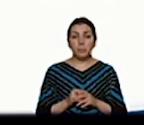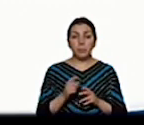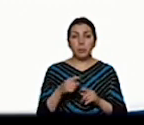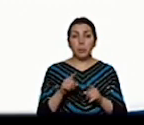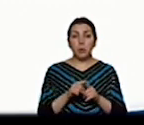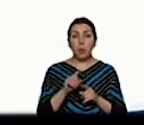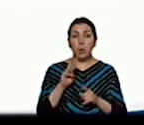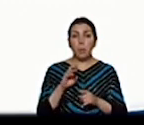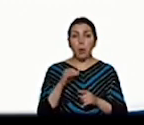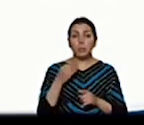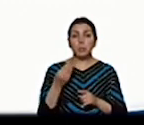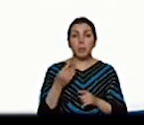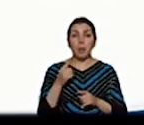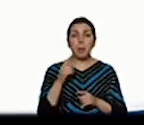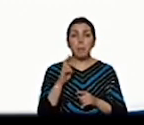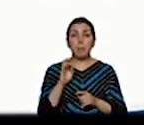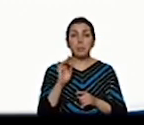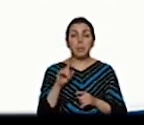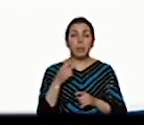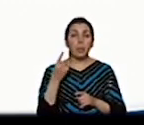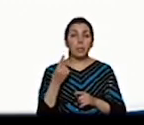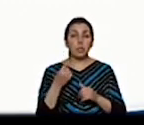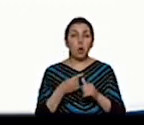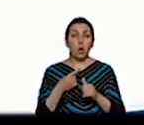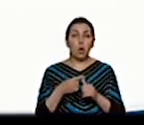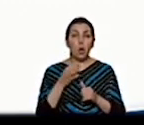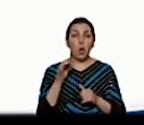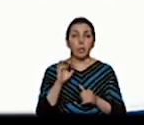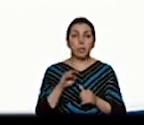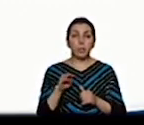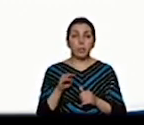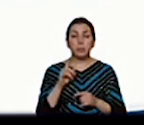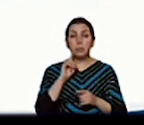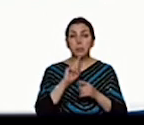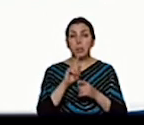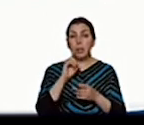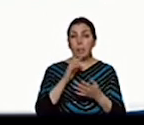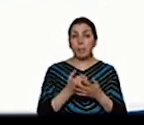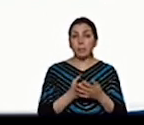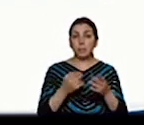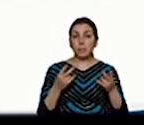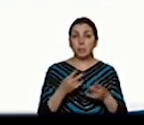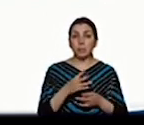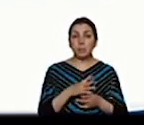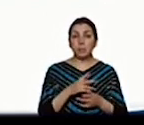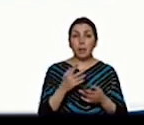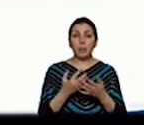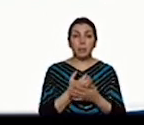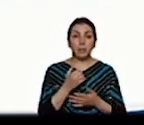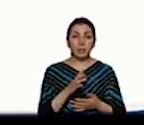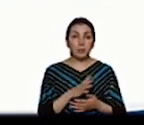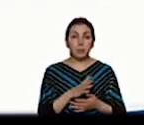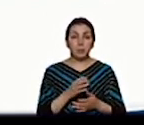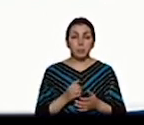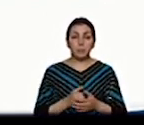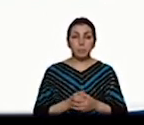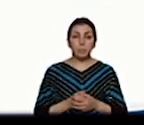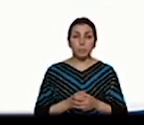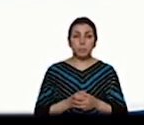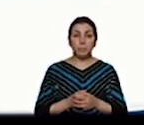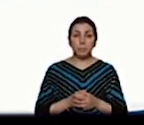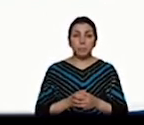mana shu mashqda birlikdagi otlarni aniqlash ham kerak edi. Qani, aniqladingizmi?